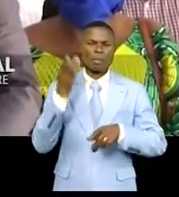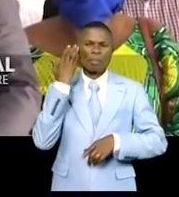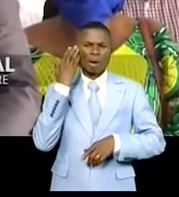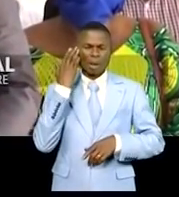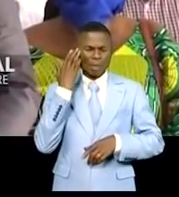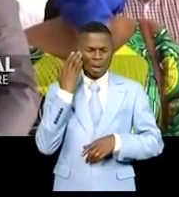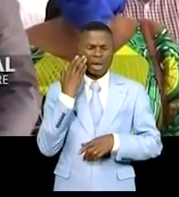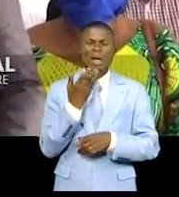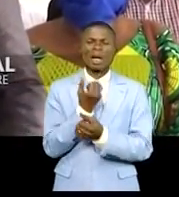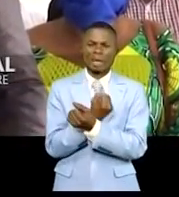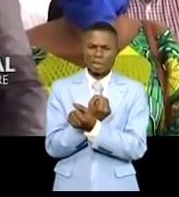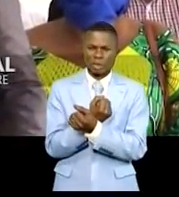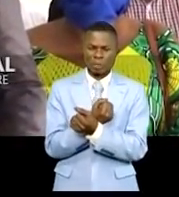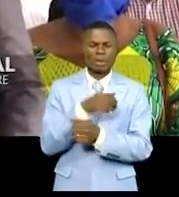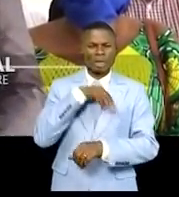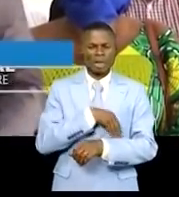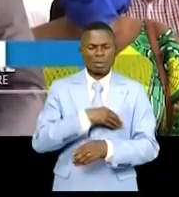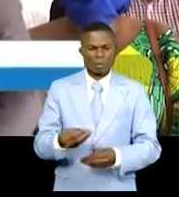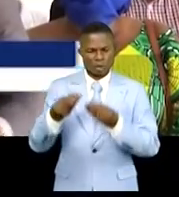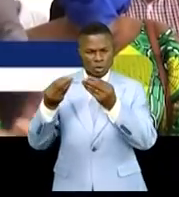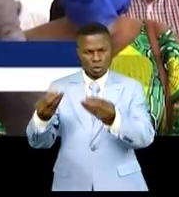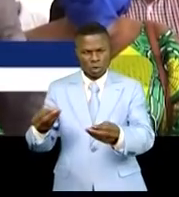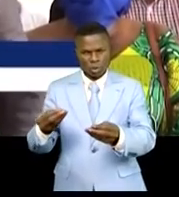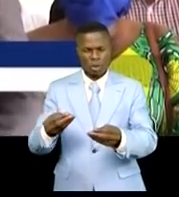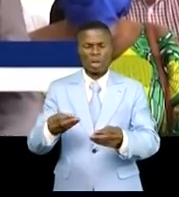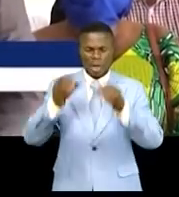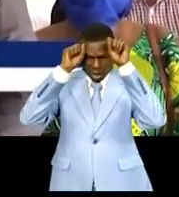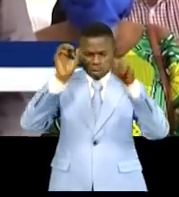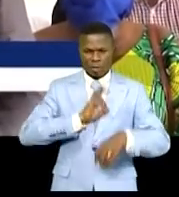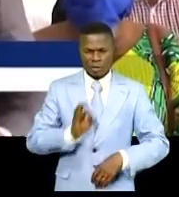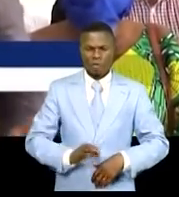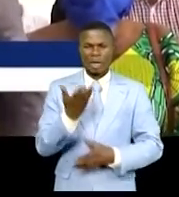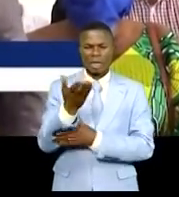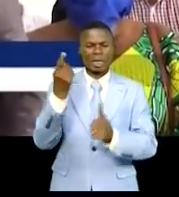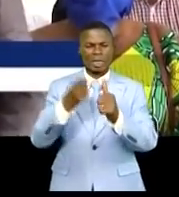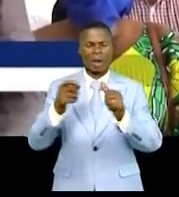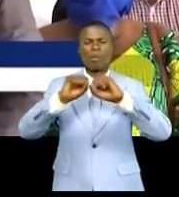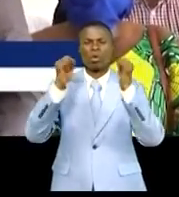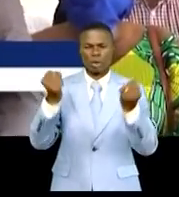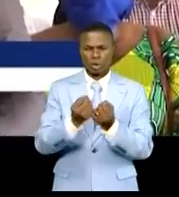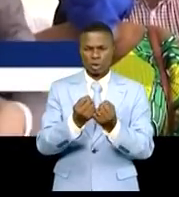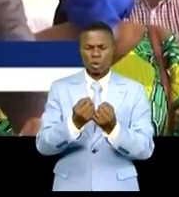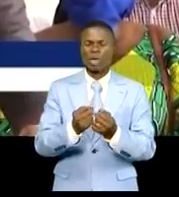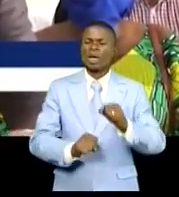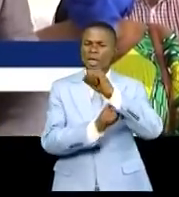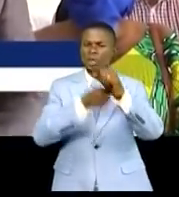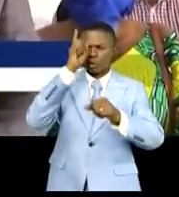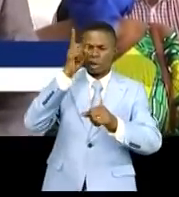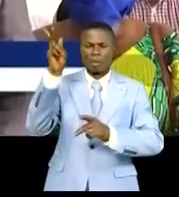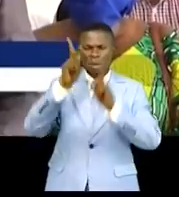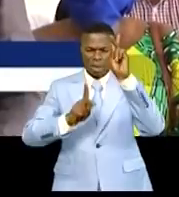accompli deux missions, c'est-à-dire la première, celle du chef de l'État qui veut le social, c'est-à-dire le peuple d'abord, ou le deuxième